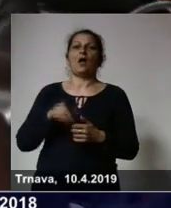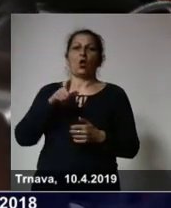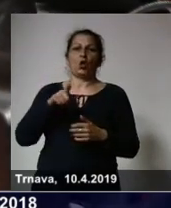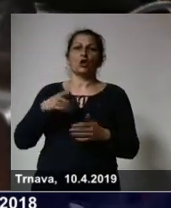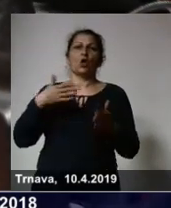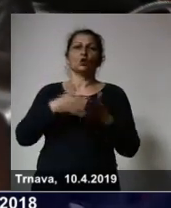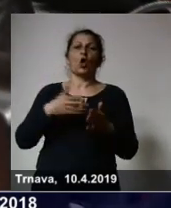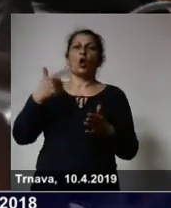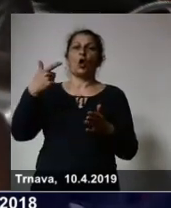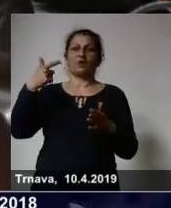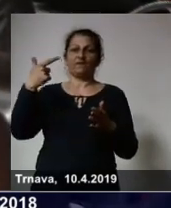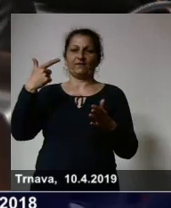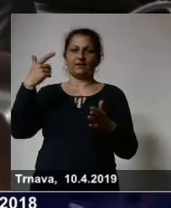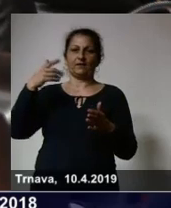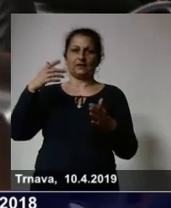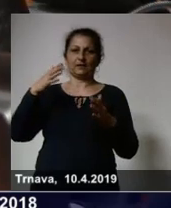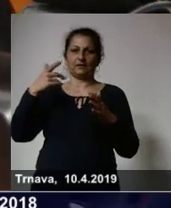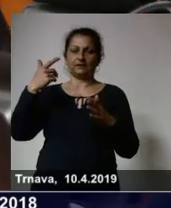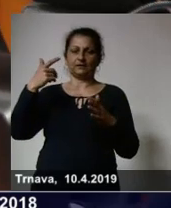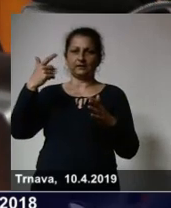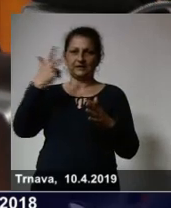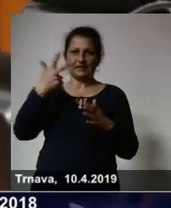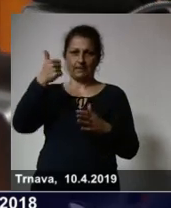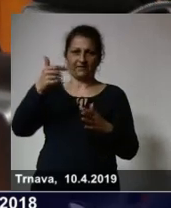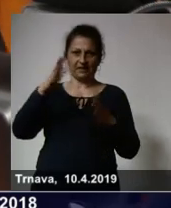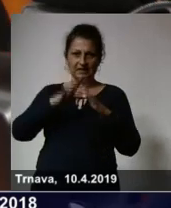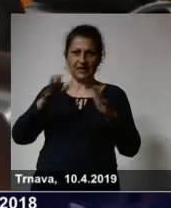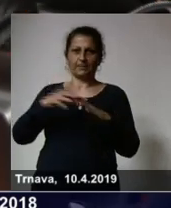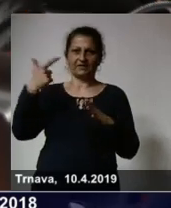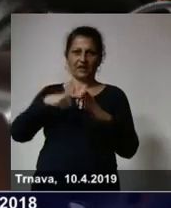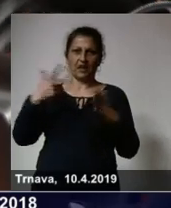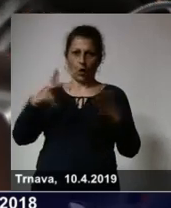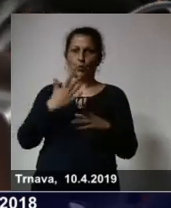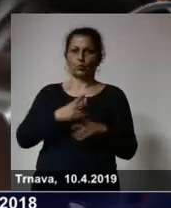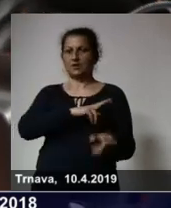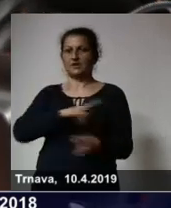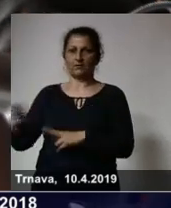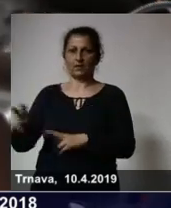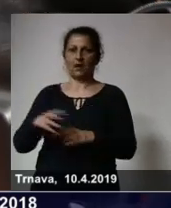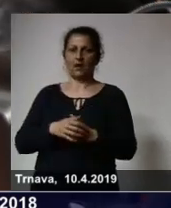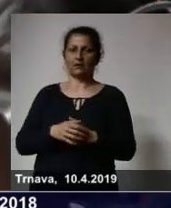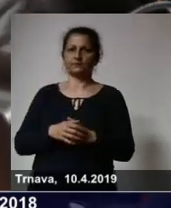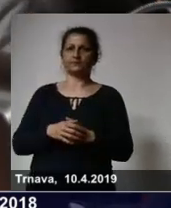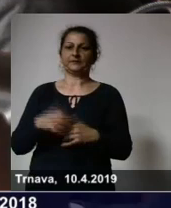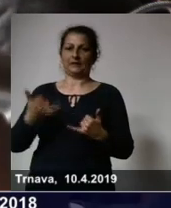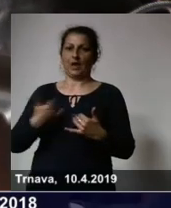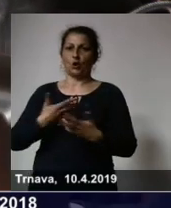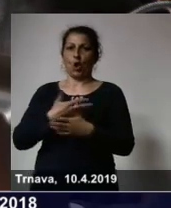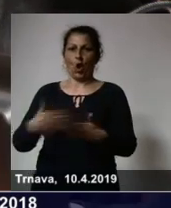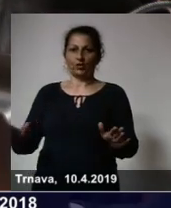31.12.2018 plnia. Veľmi podobná informácia už dnes zaznela aj z úst pani hlavnej kontrolorky. Otváram